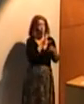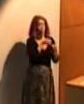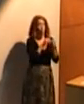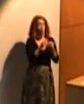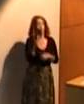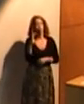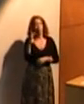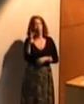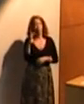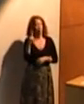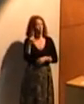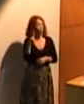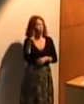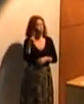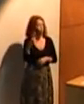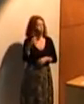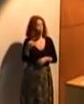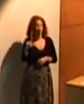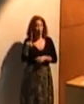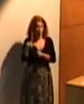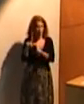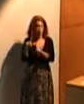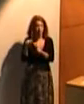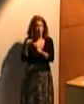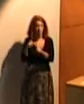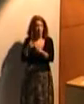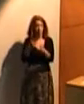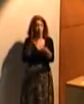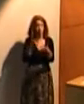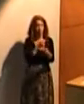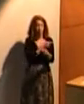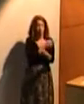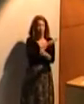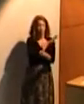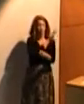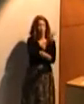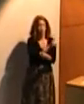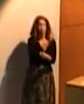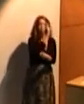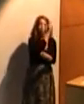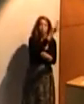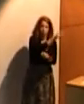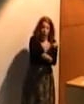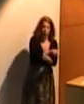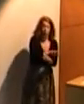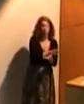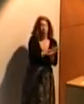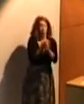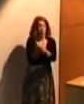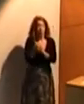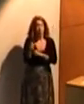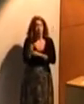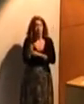de clore à la place de cette timide du set de ce groupe mais thil sur la thymine